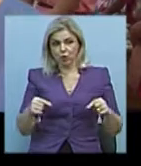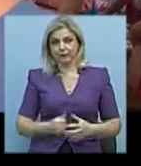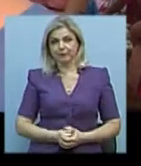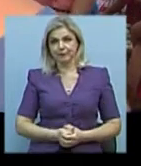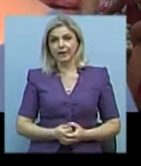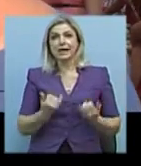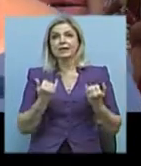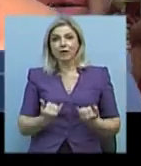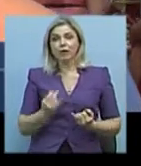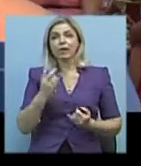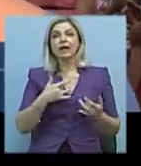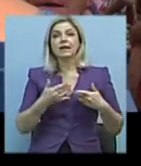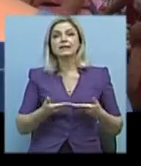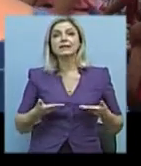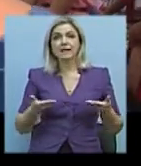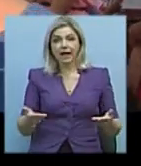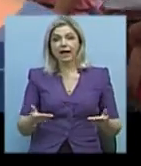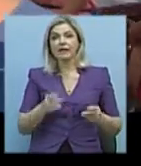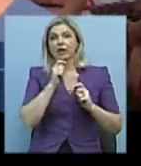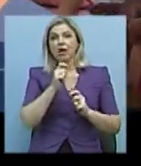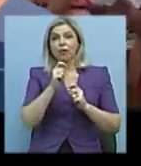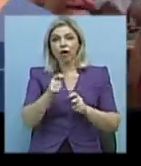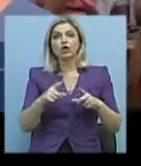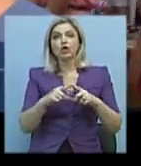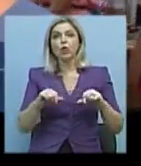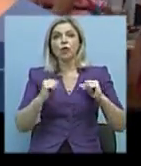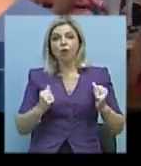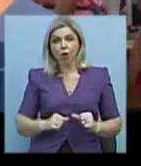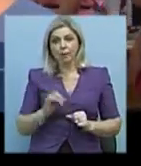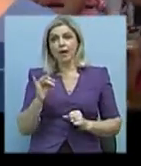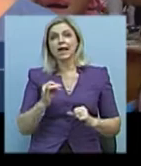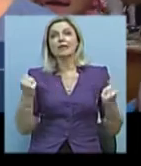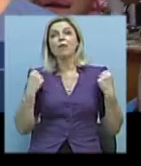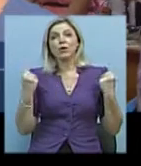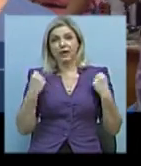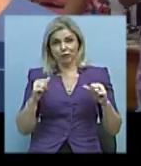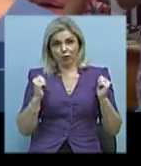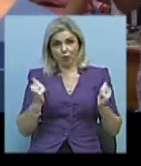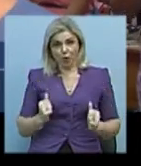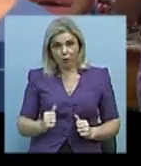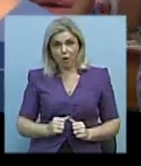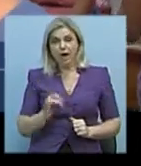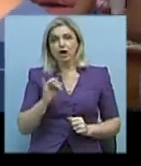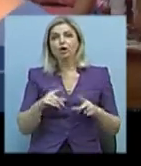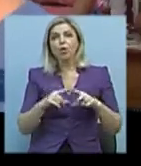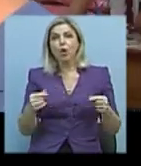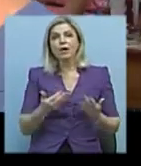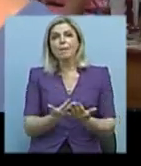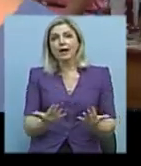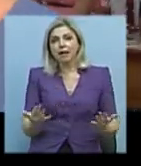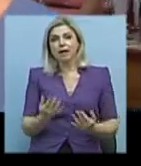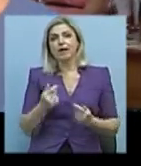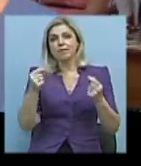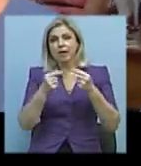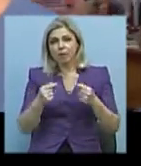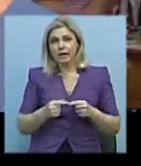будуть на сцені дарувати шкільну форму та спортивну форму, а також шкільне приладдя і відповідно із